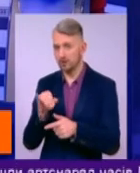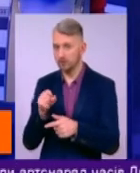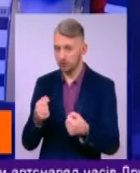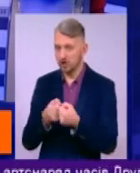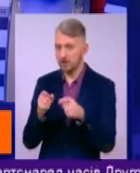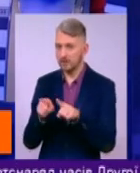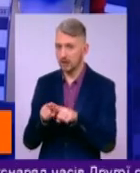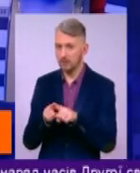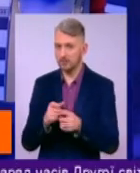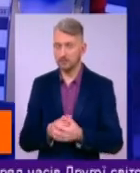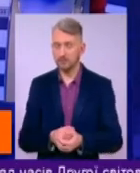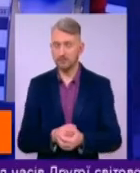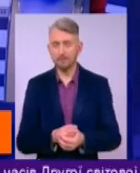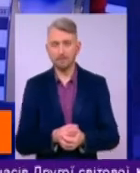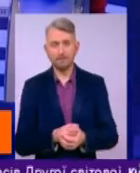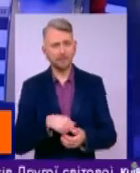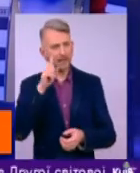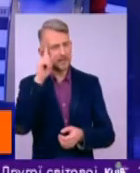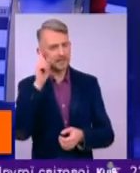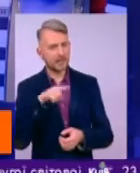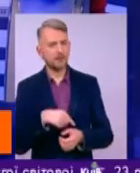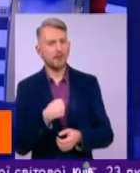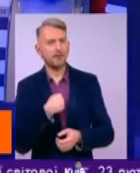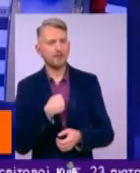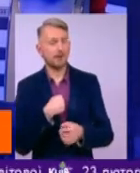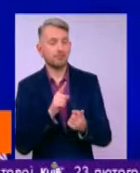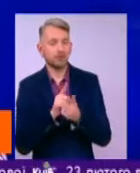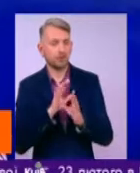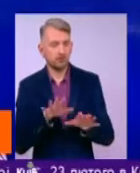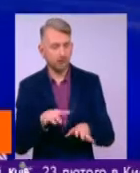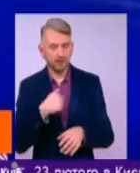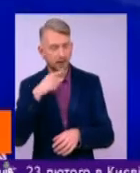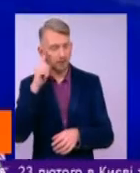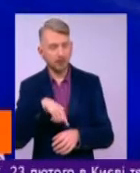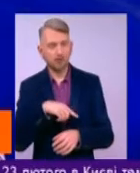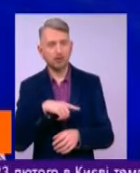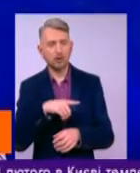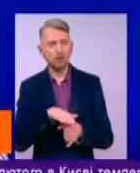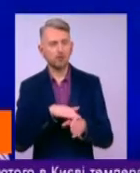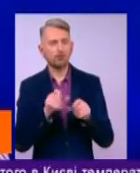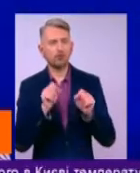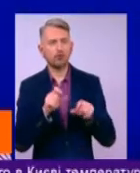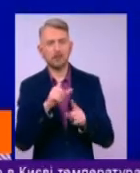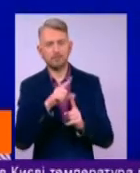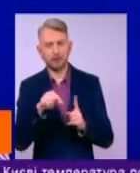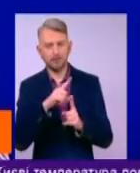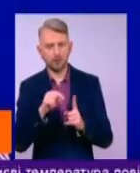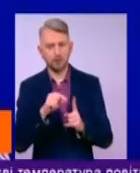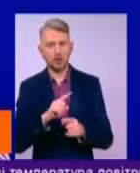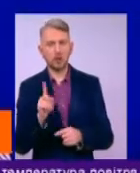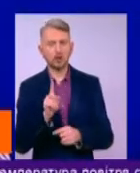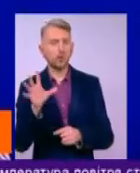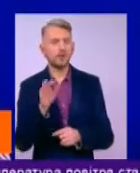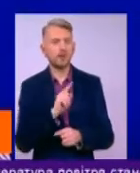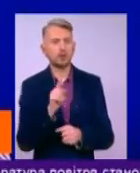таким? Ну, знаєте, я не зустрічалася, але я знаю абсолютно золоте таке правило, що все,